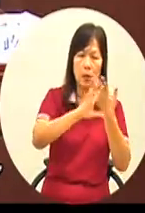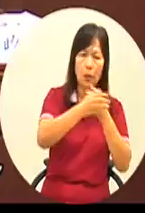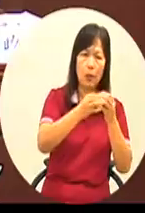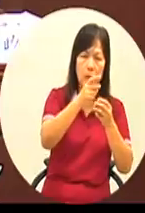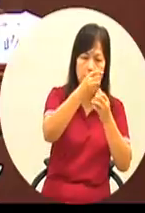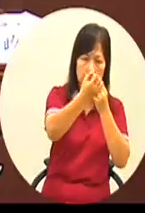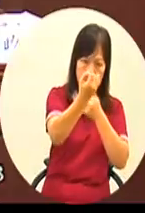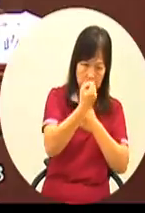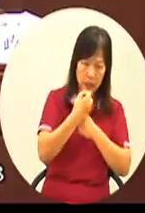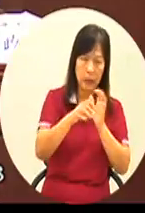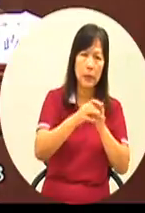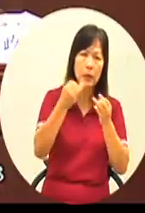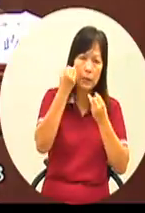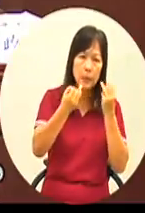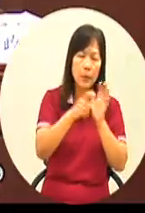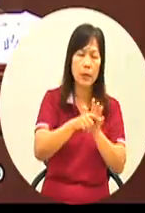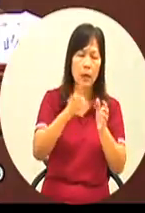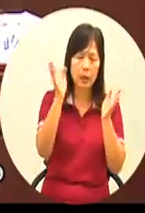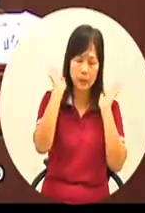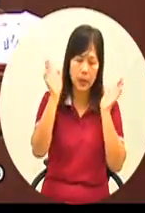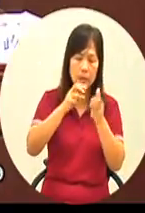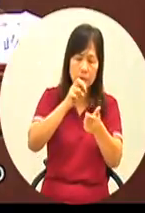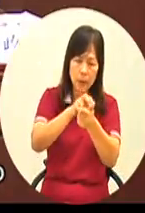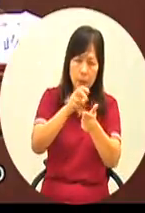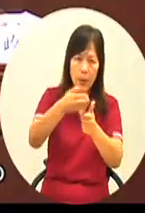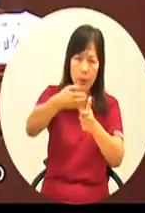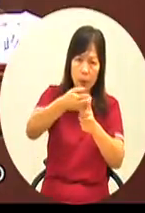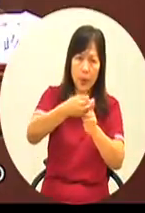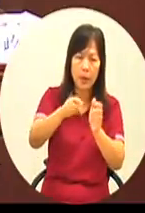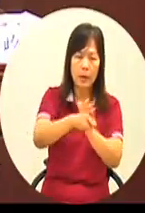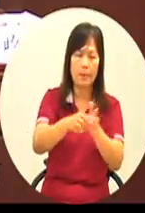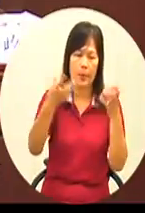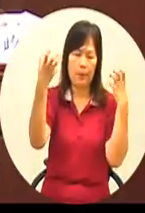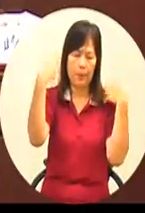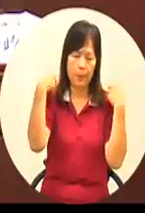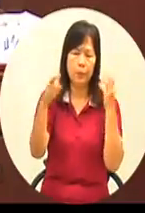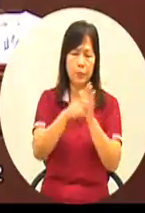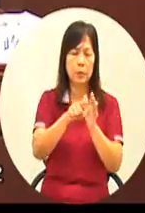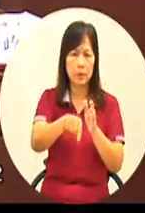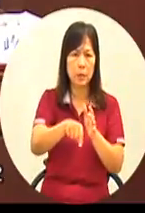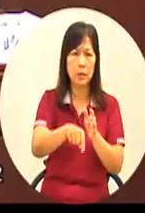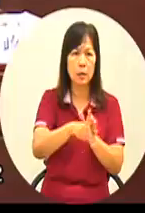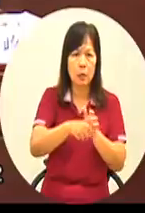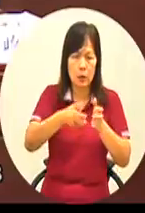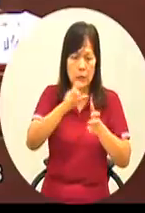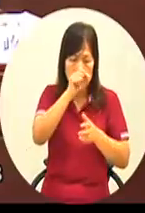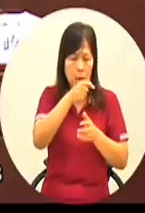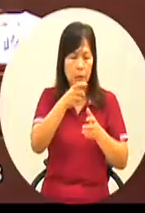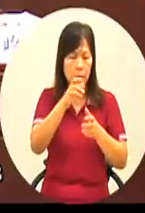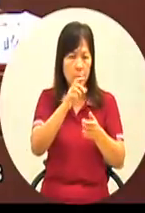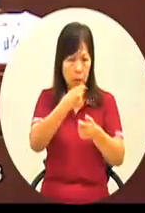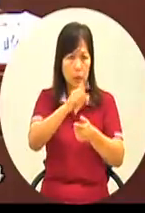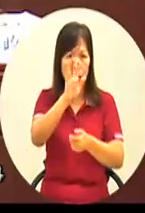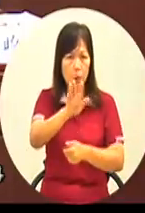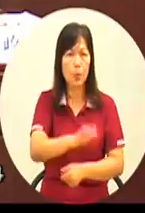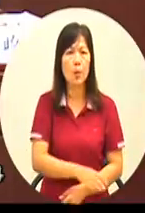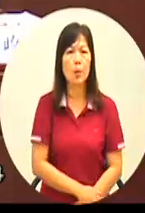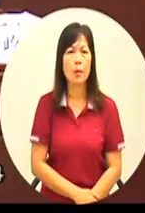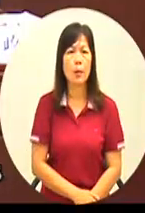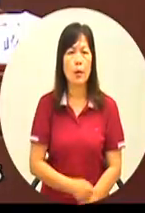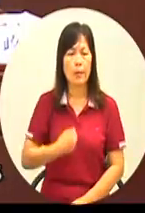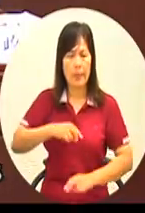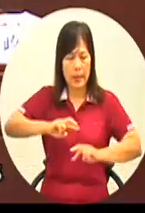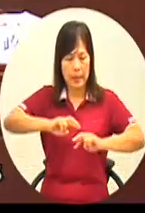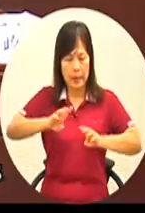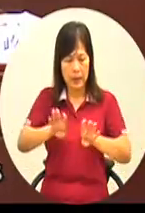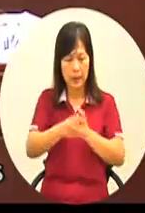面，他们其实都能够在这个角色上扮演出很特别的一个位置。所以其实我们已经开始去修正我们